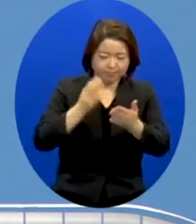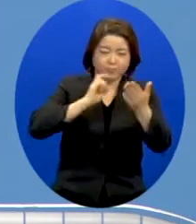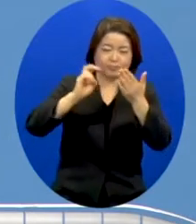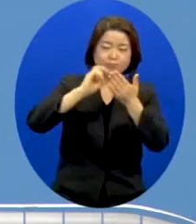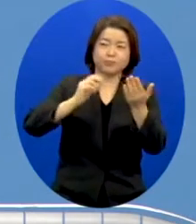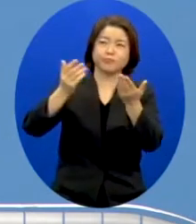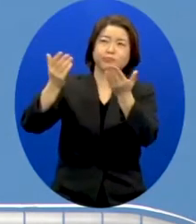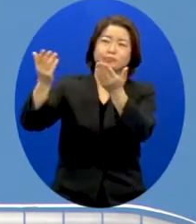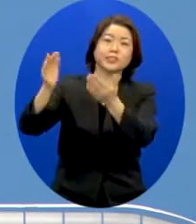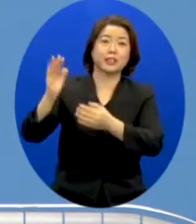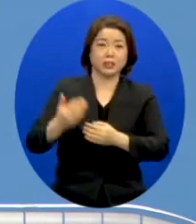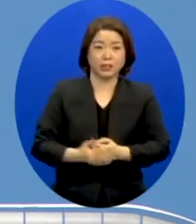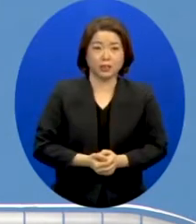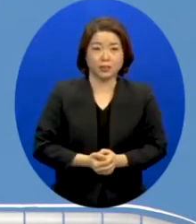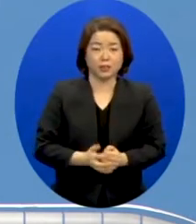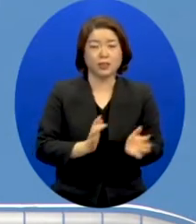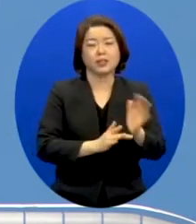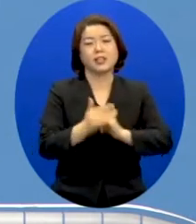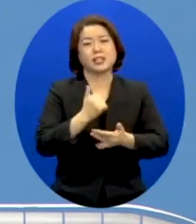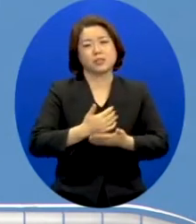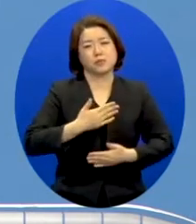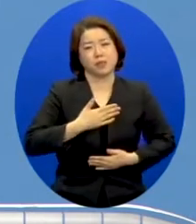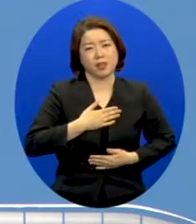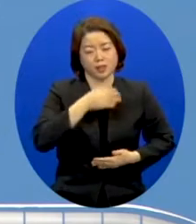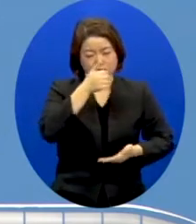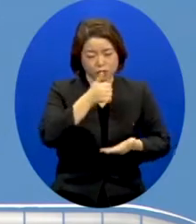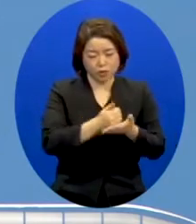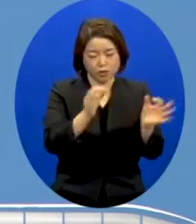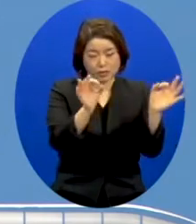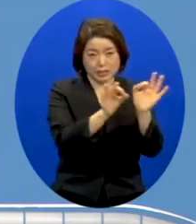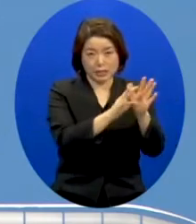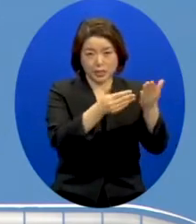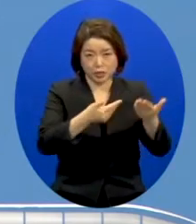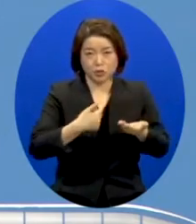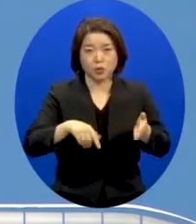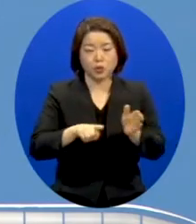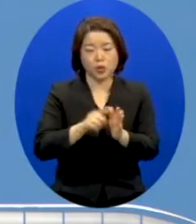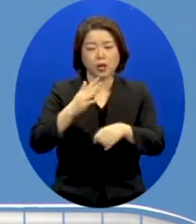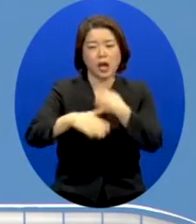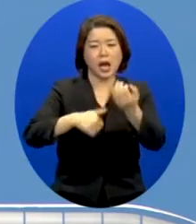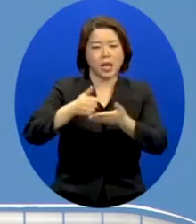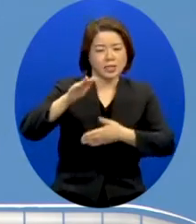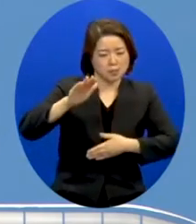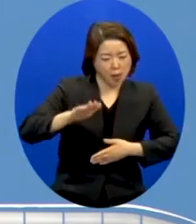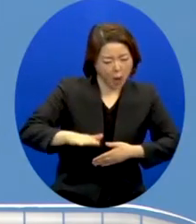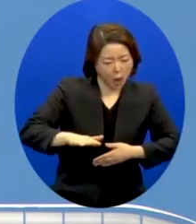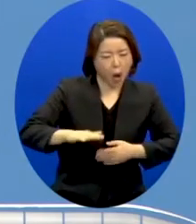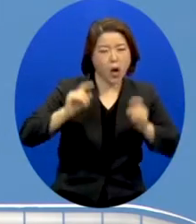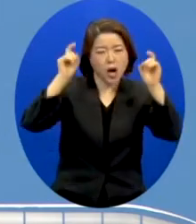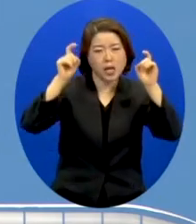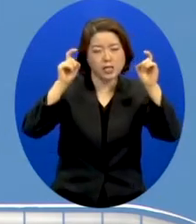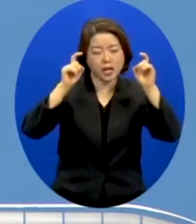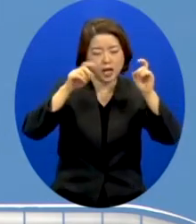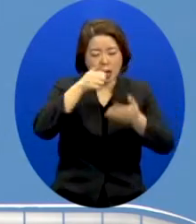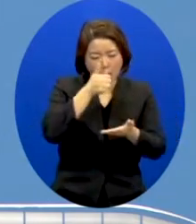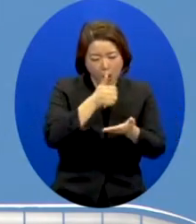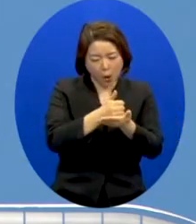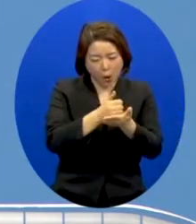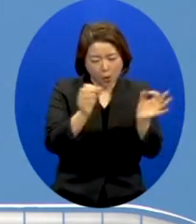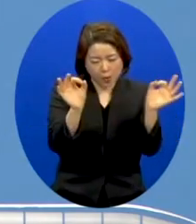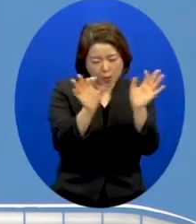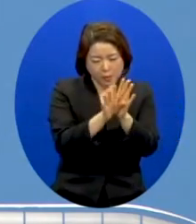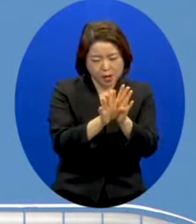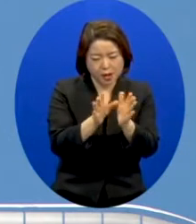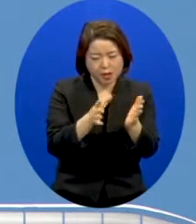예수님은 내 죄를 사기 위한 하나님의 어린양 있었어요 속죄 재물이 셨어요 그